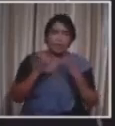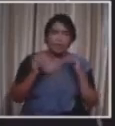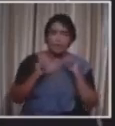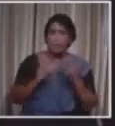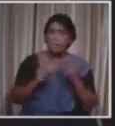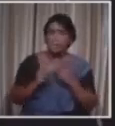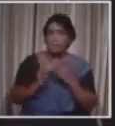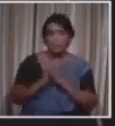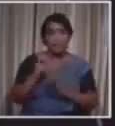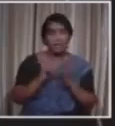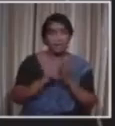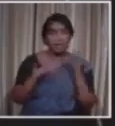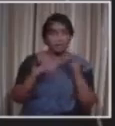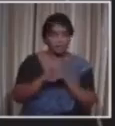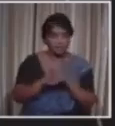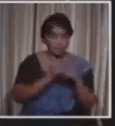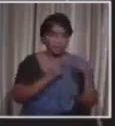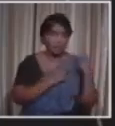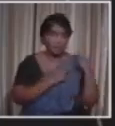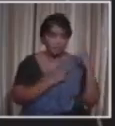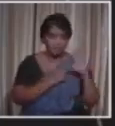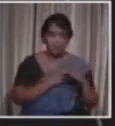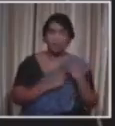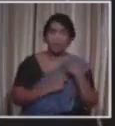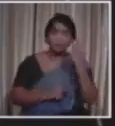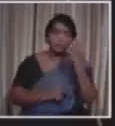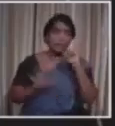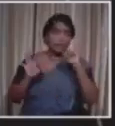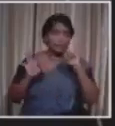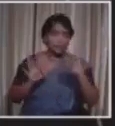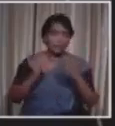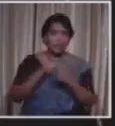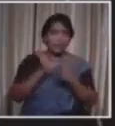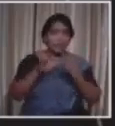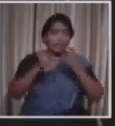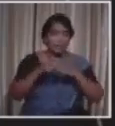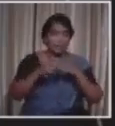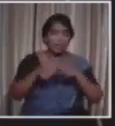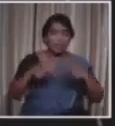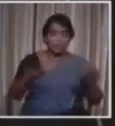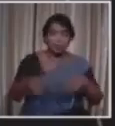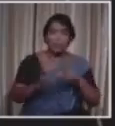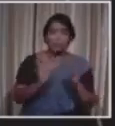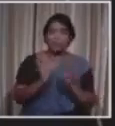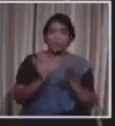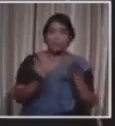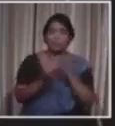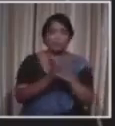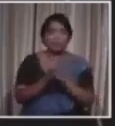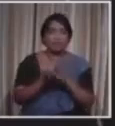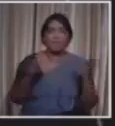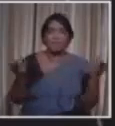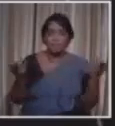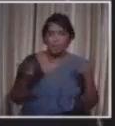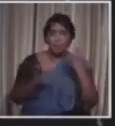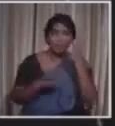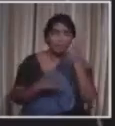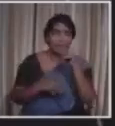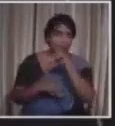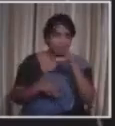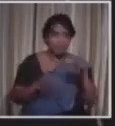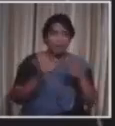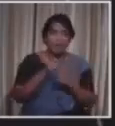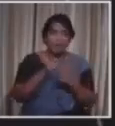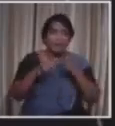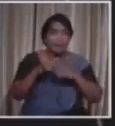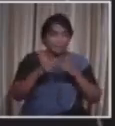मम अमात्यवर बार अट दास टेन्दर पुआ ताम कमीशन कर बरीवलातीनो दिदास दाहते टेन्दर